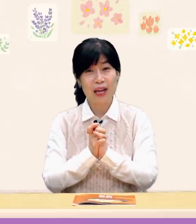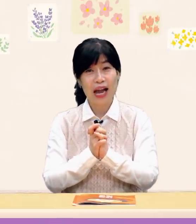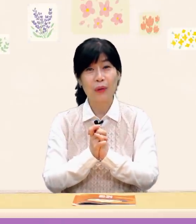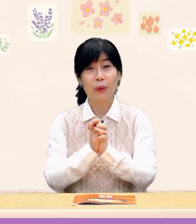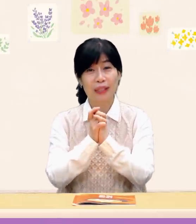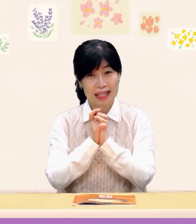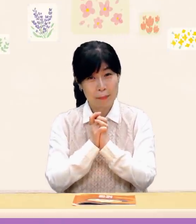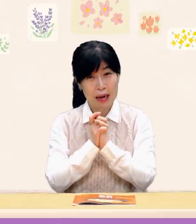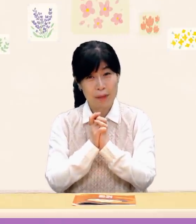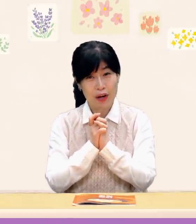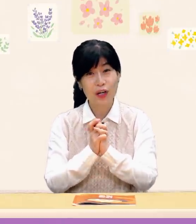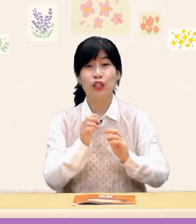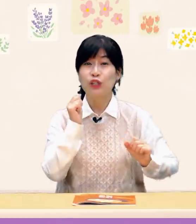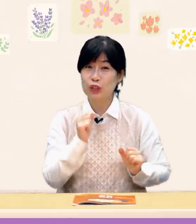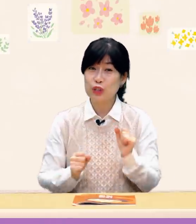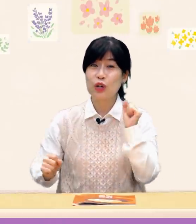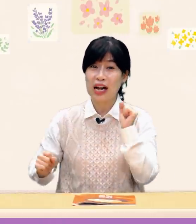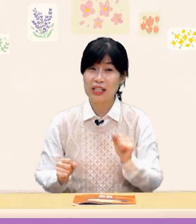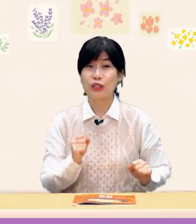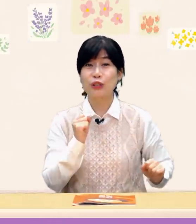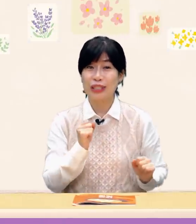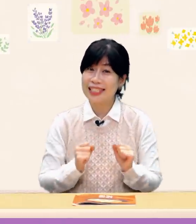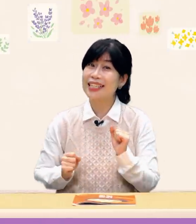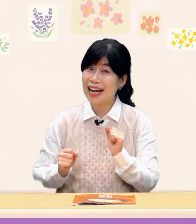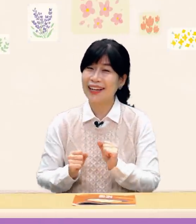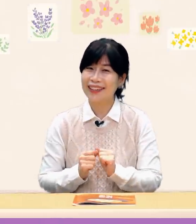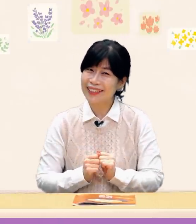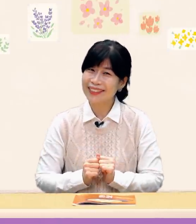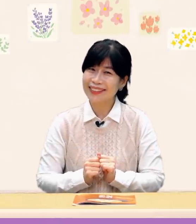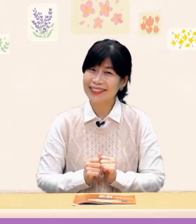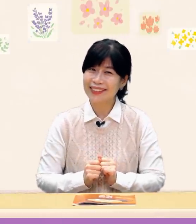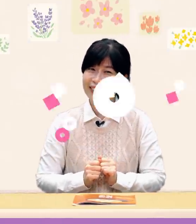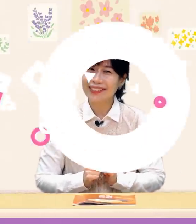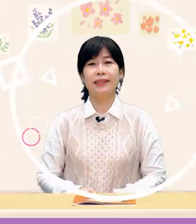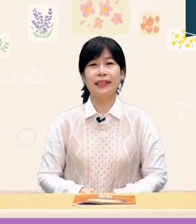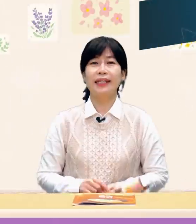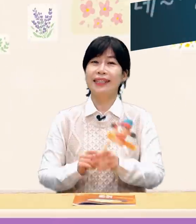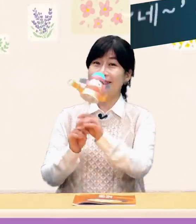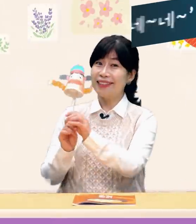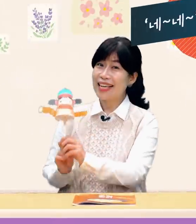예수님 하고 대답하며 순종할 수 있을까요?